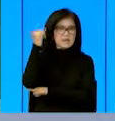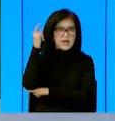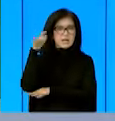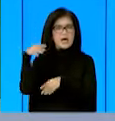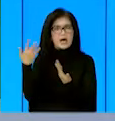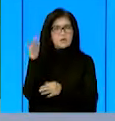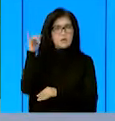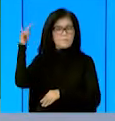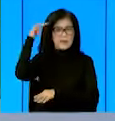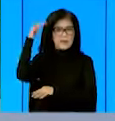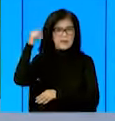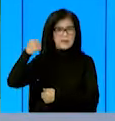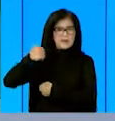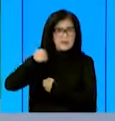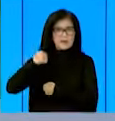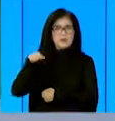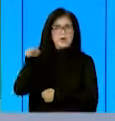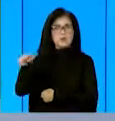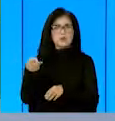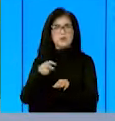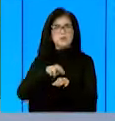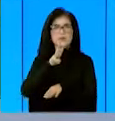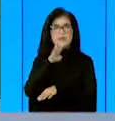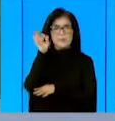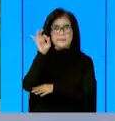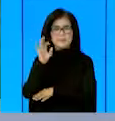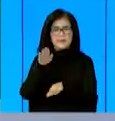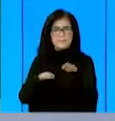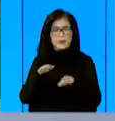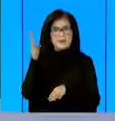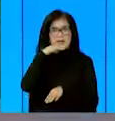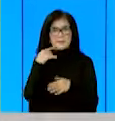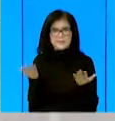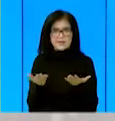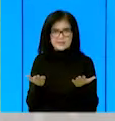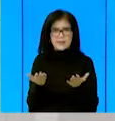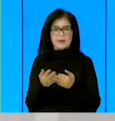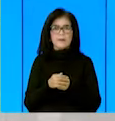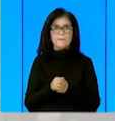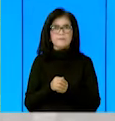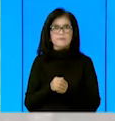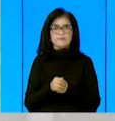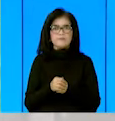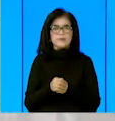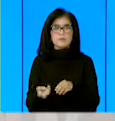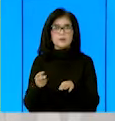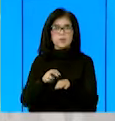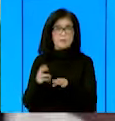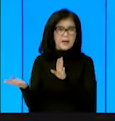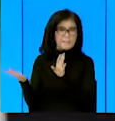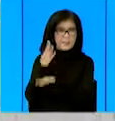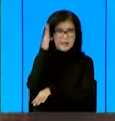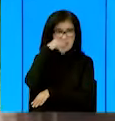Tangerang Banten keraikan jumlah penumpang mencapai 3% dibandingkan dengan hari biasa penumpang memilih kembali hari